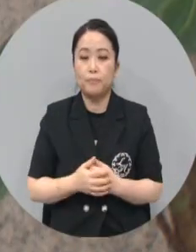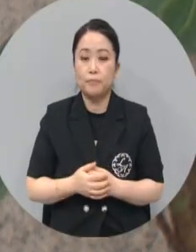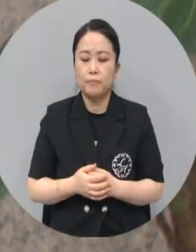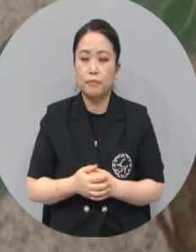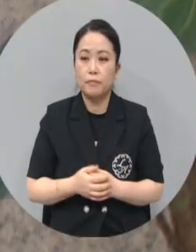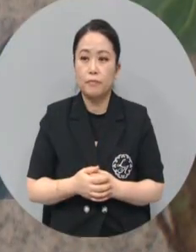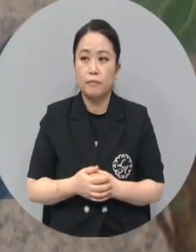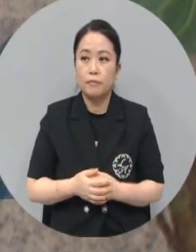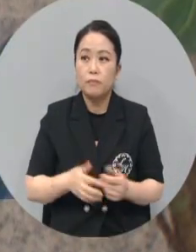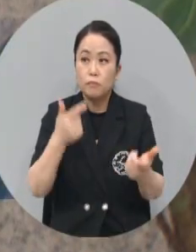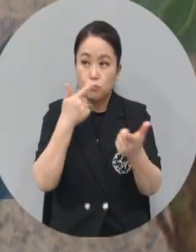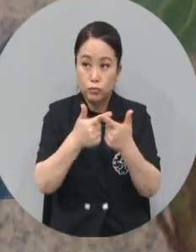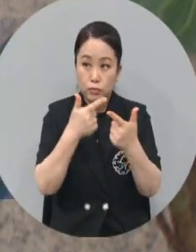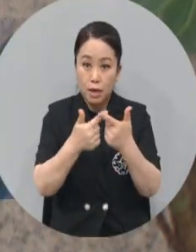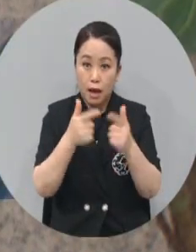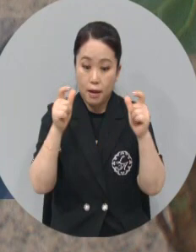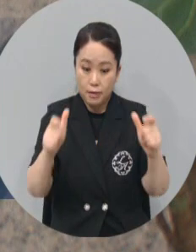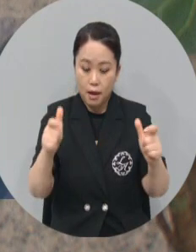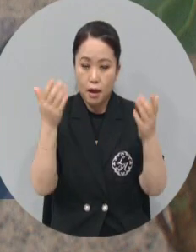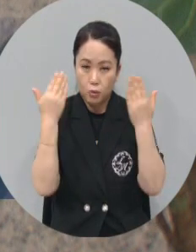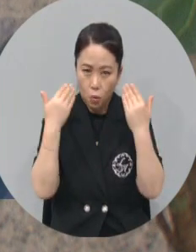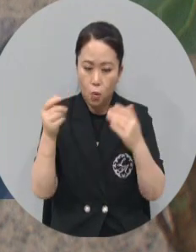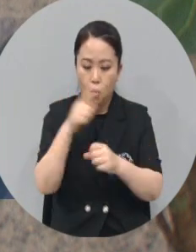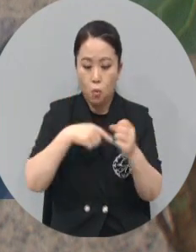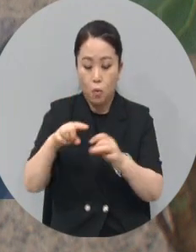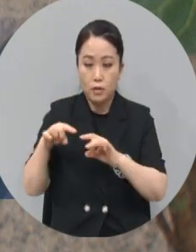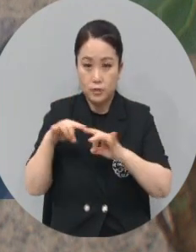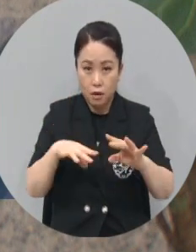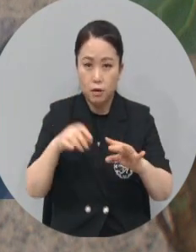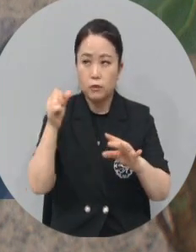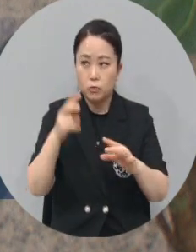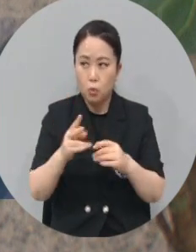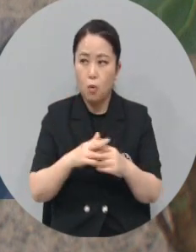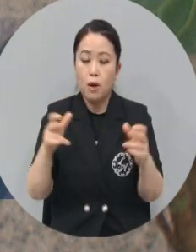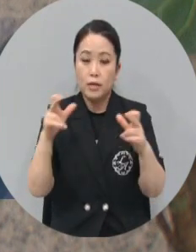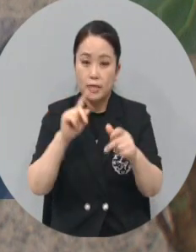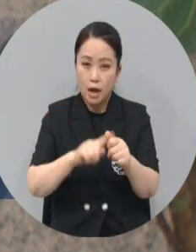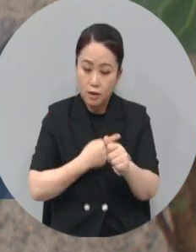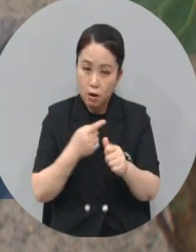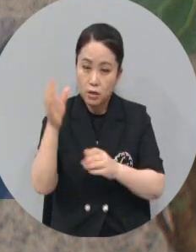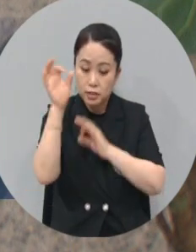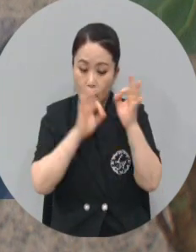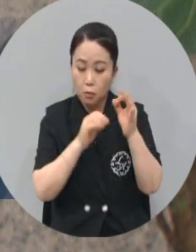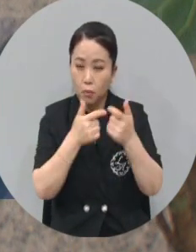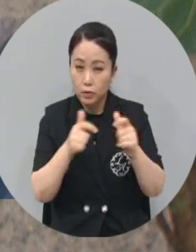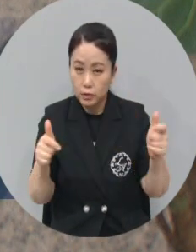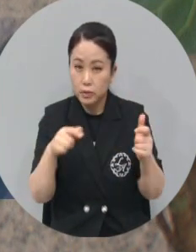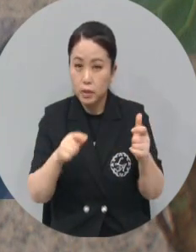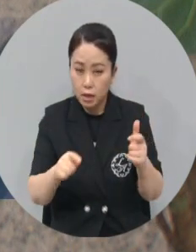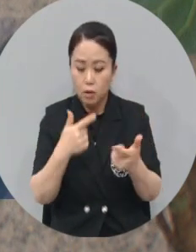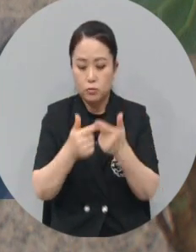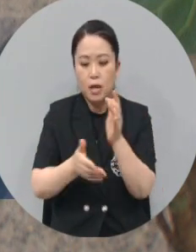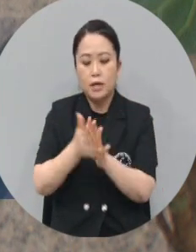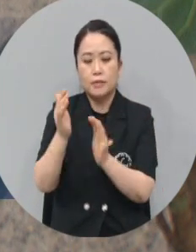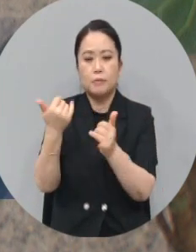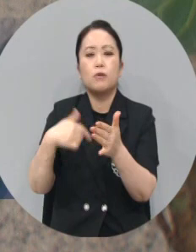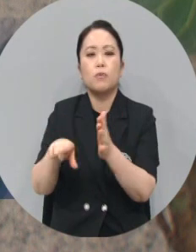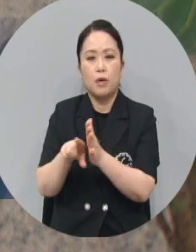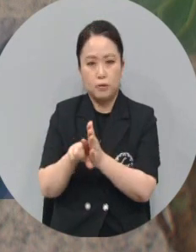부산의 학교라든지 원전이라든지 아니면 자연재해라든지 이런 것들이 부산 시민들을